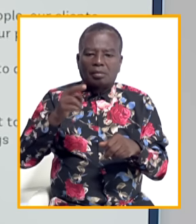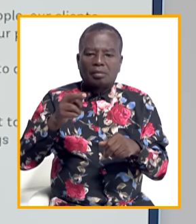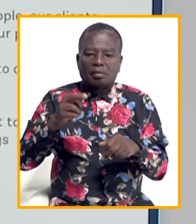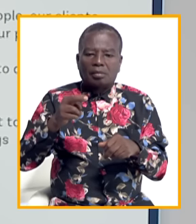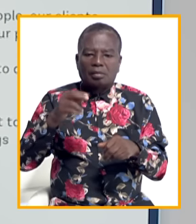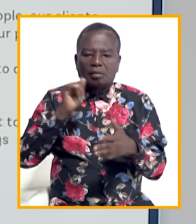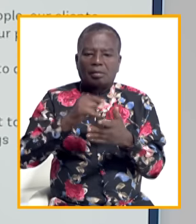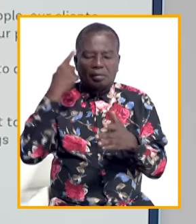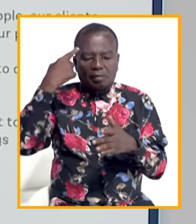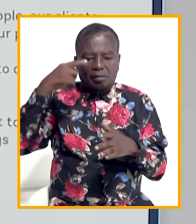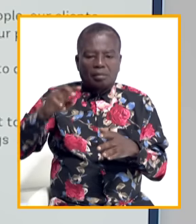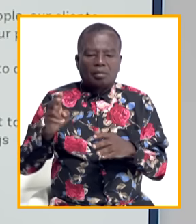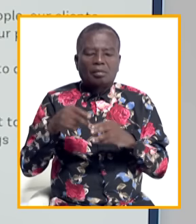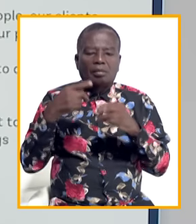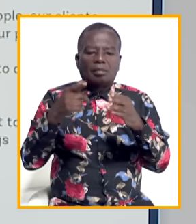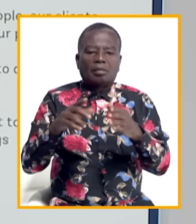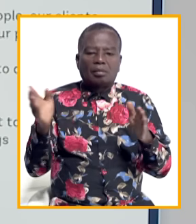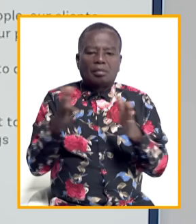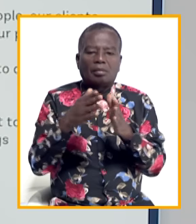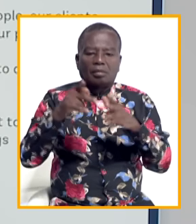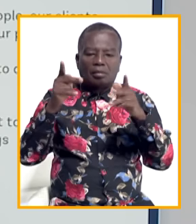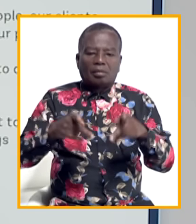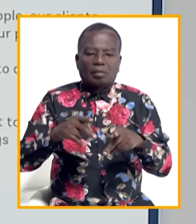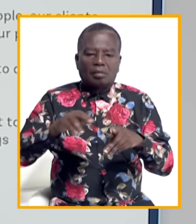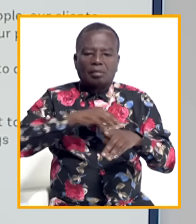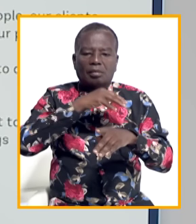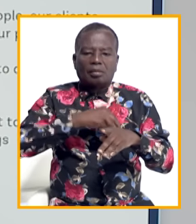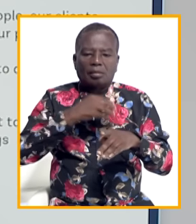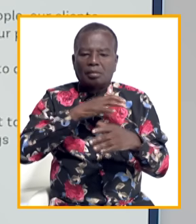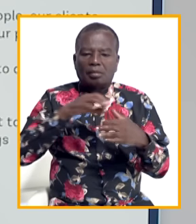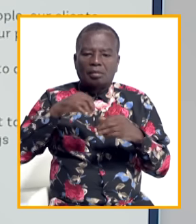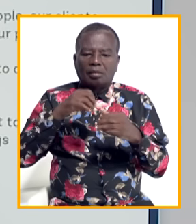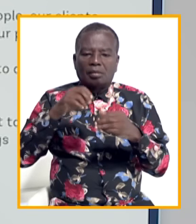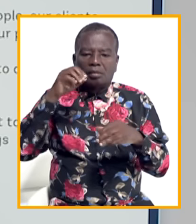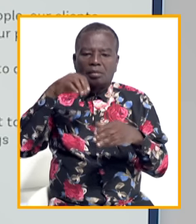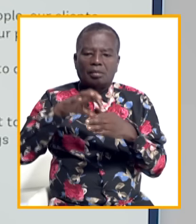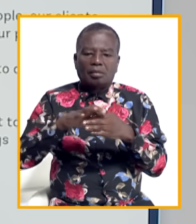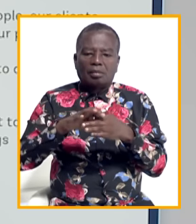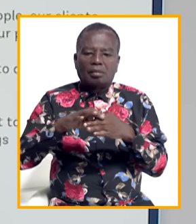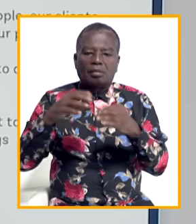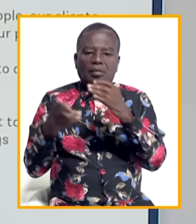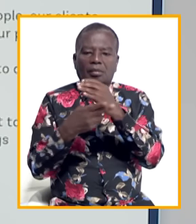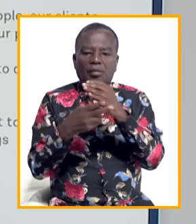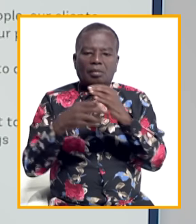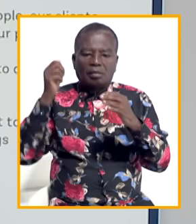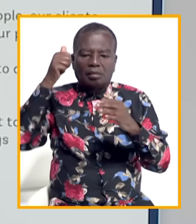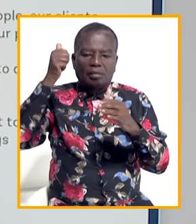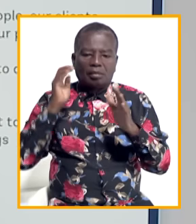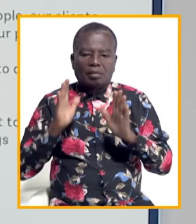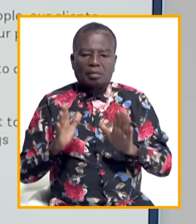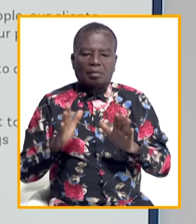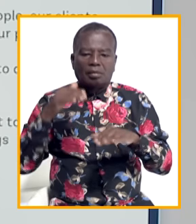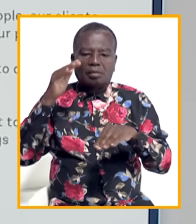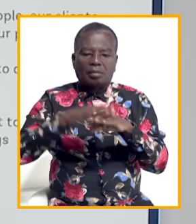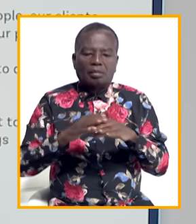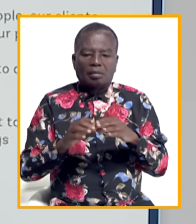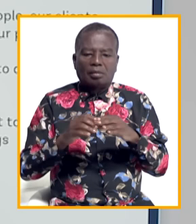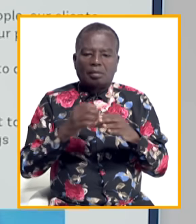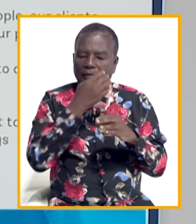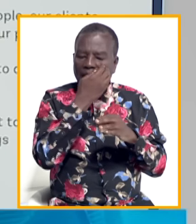Il s'agira pour lui de rencontrer les personnels de la mission en permanente, ceux de l'ambassade, afin de les sensibiliser sur la